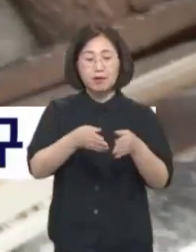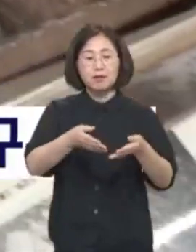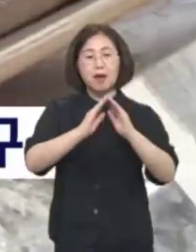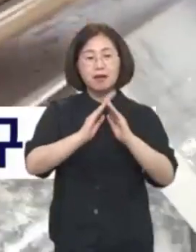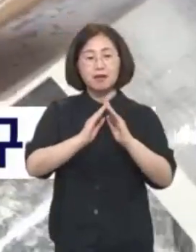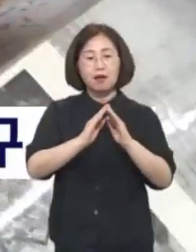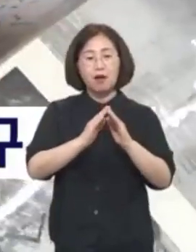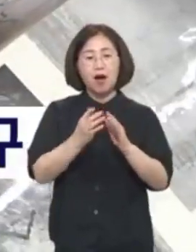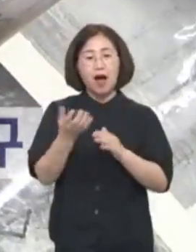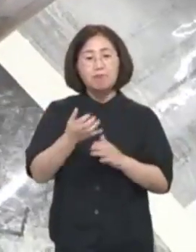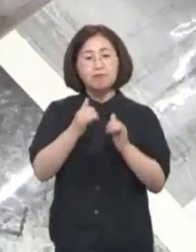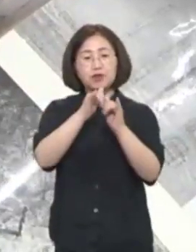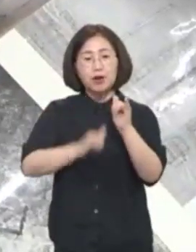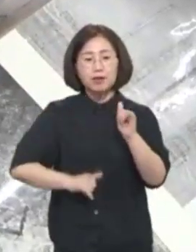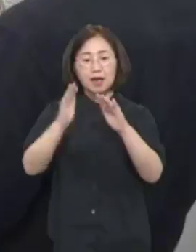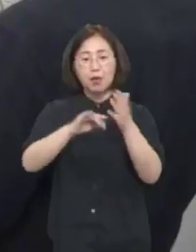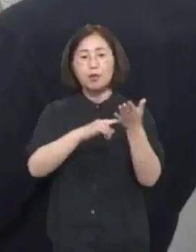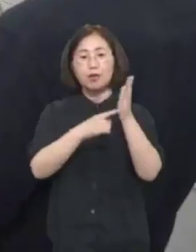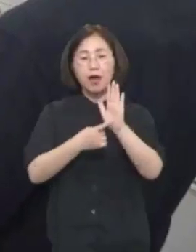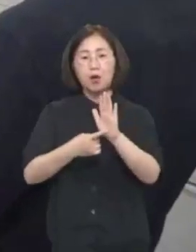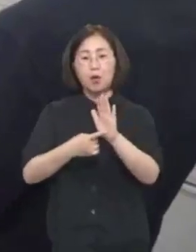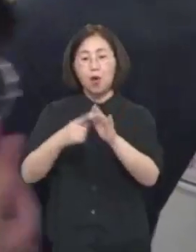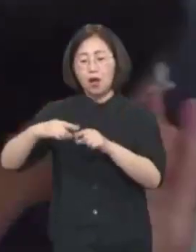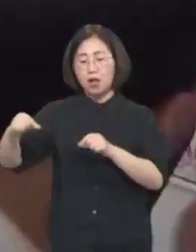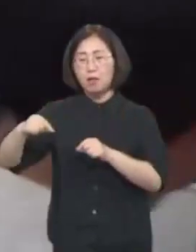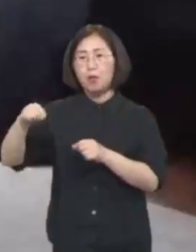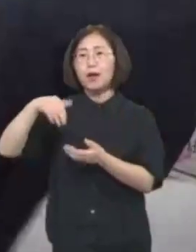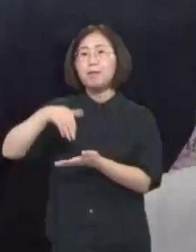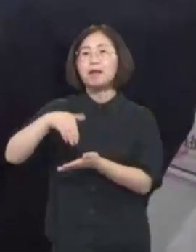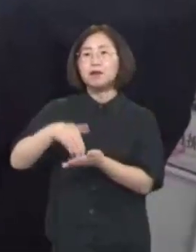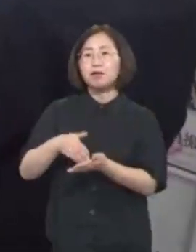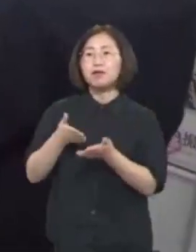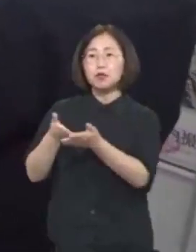아픔을 국내외에 공개하며 일본의 반성을 촉구하고 있습니다.